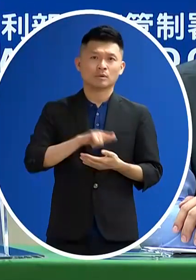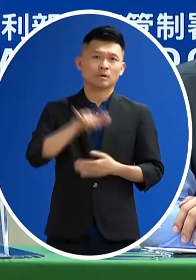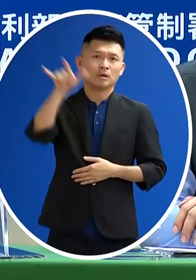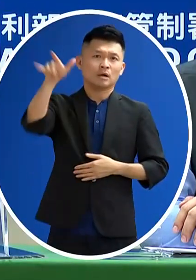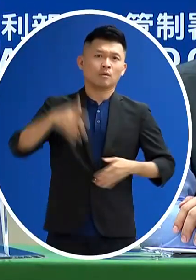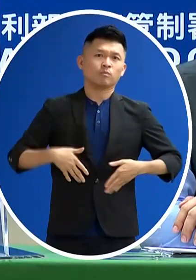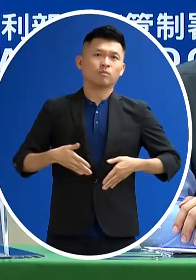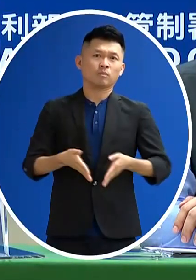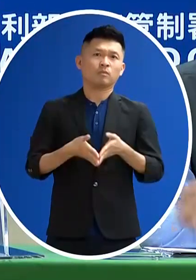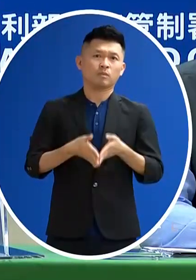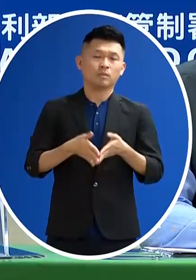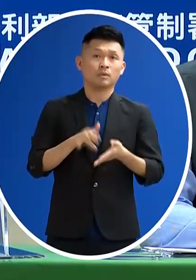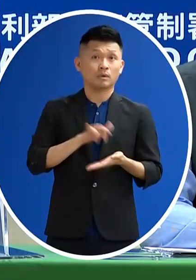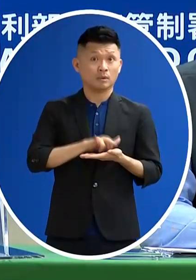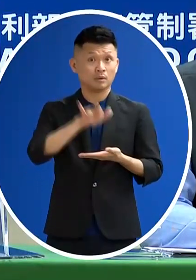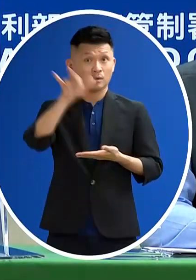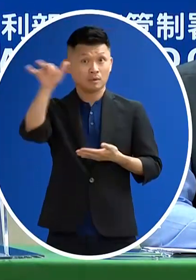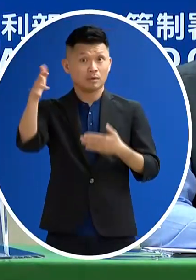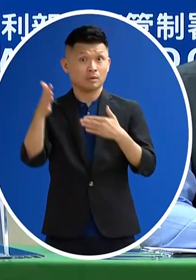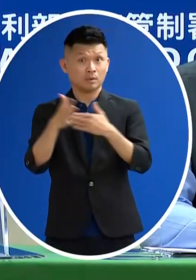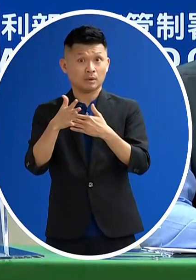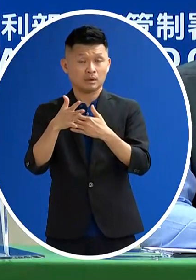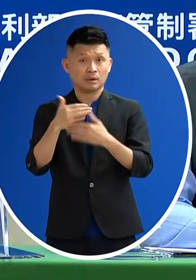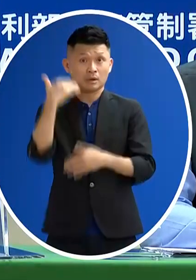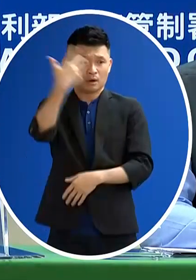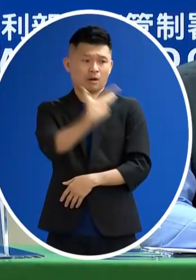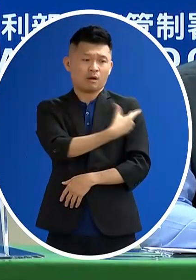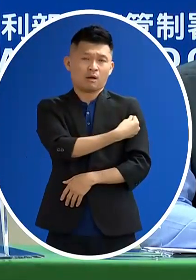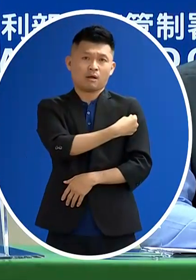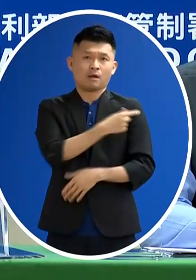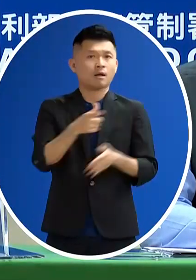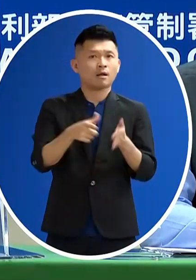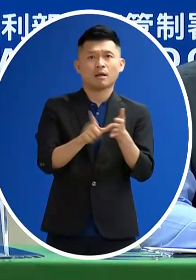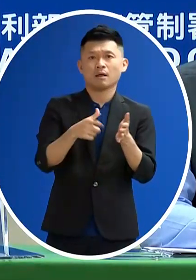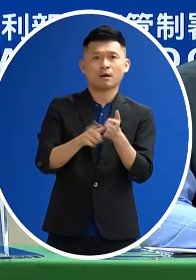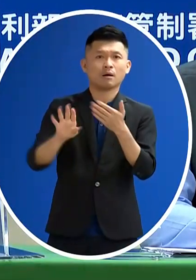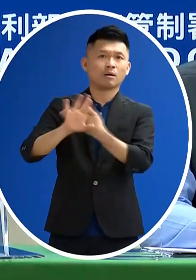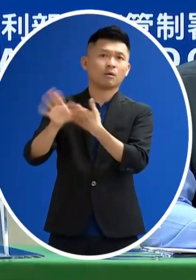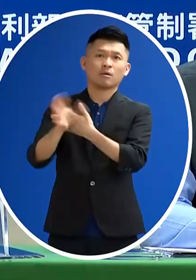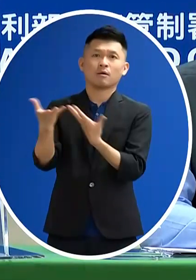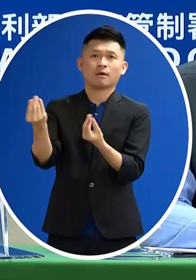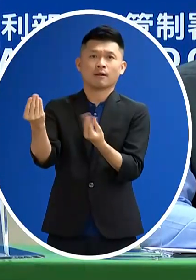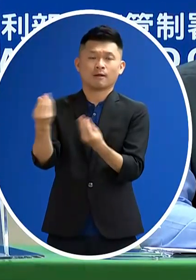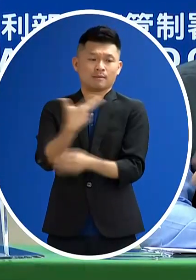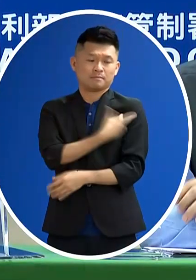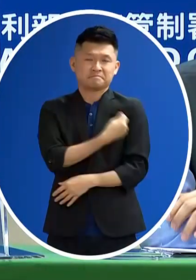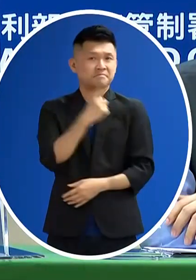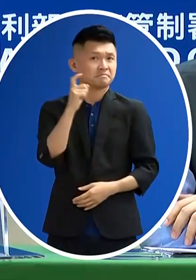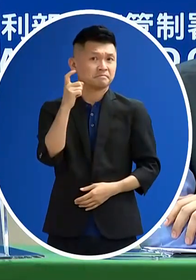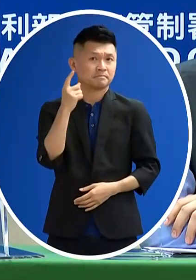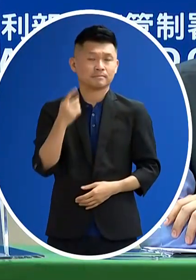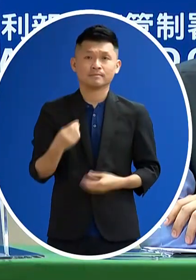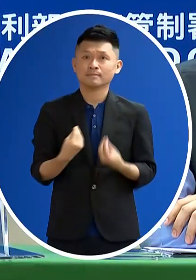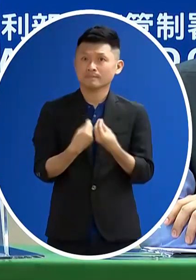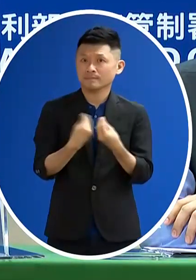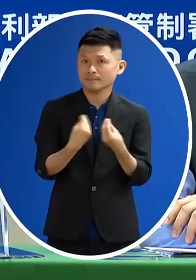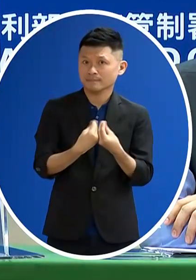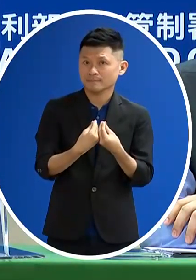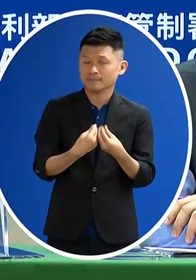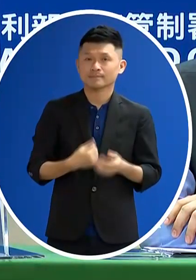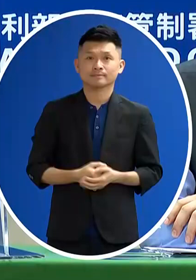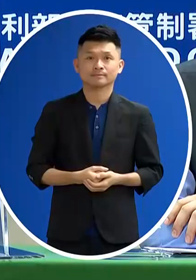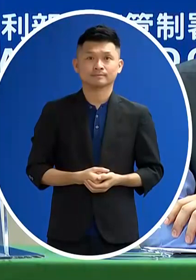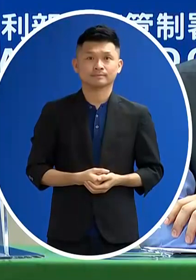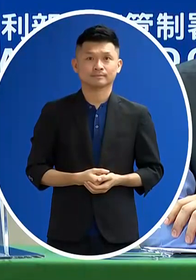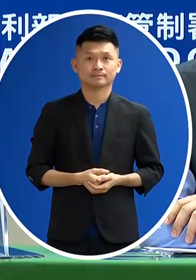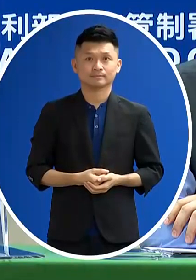他出国以后就没有办法再打高端的疫苗，在国外哈是没有办法施打高端的疫苗，所以对于